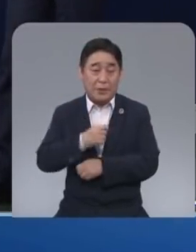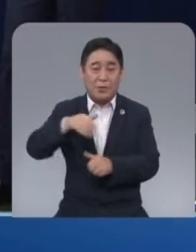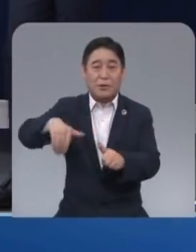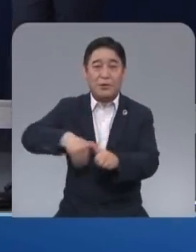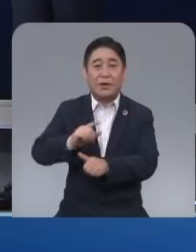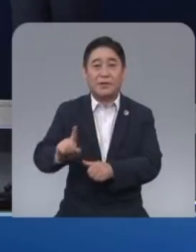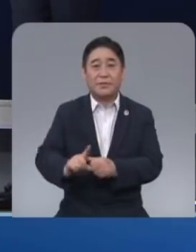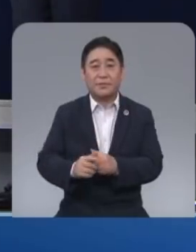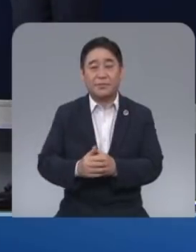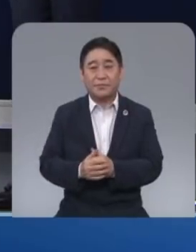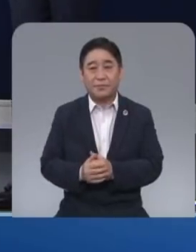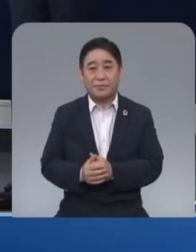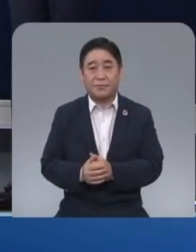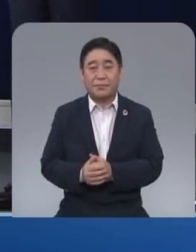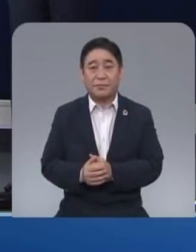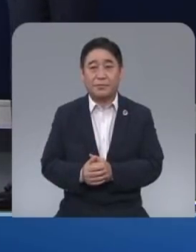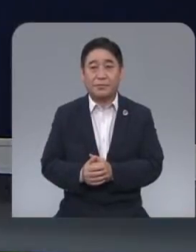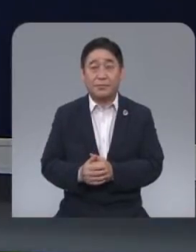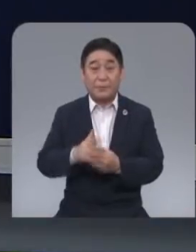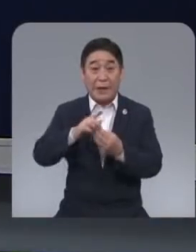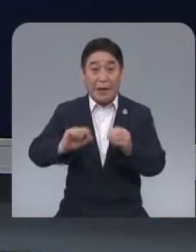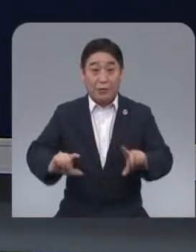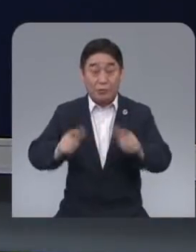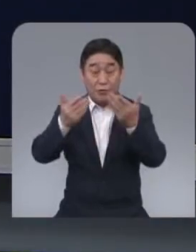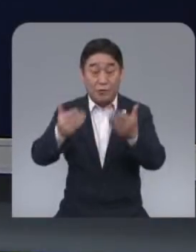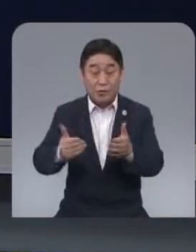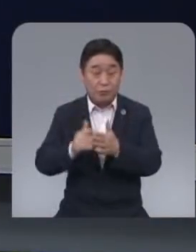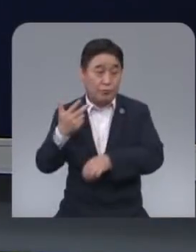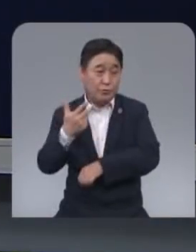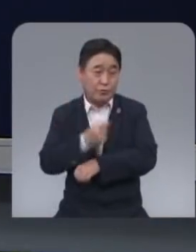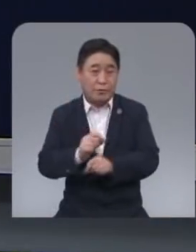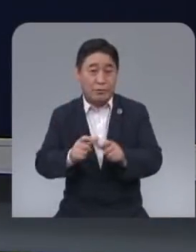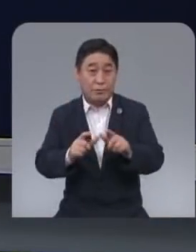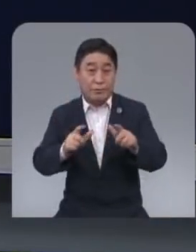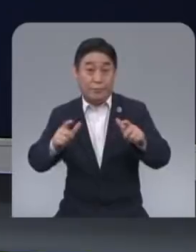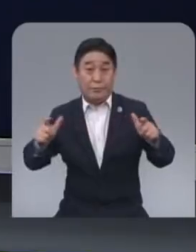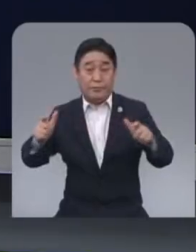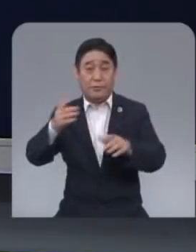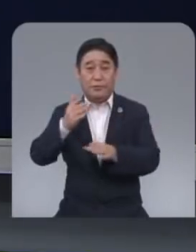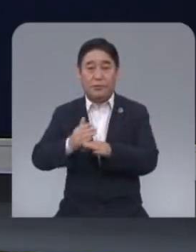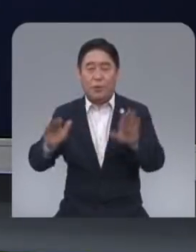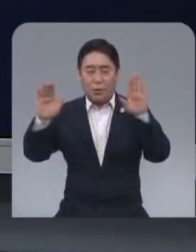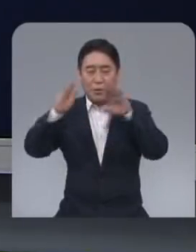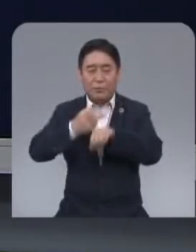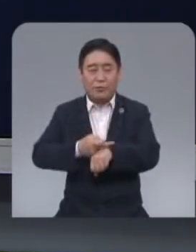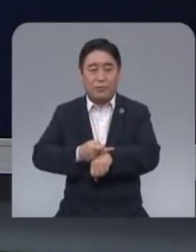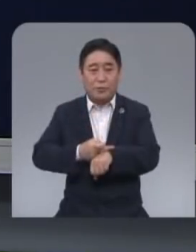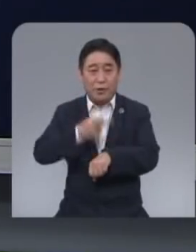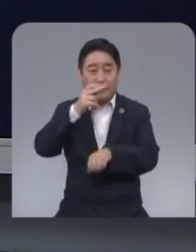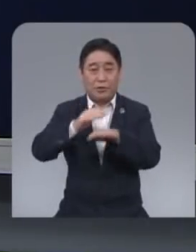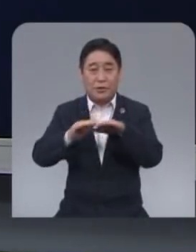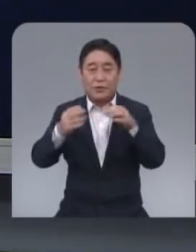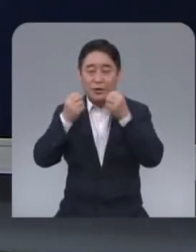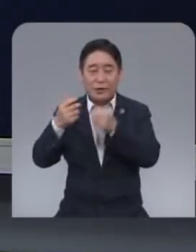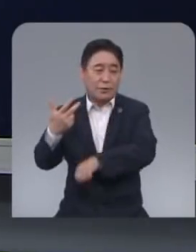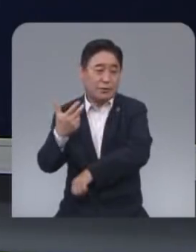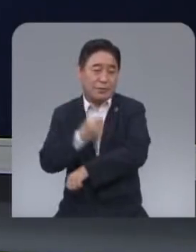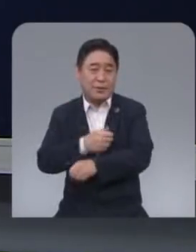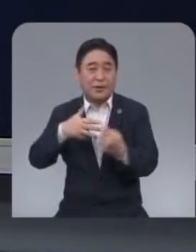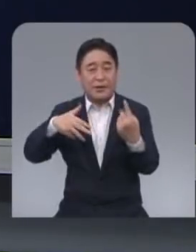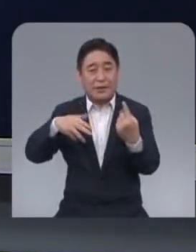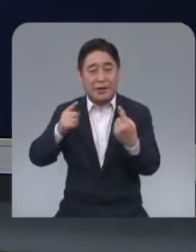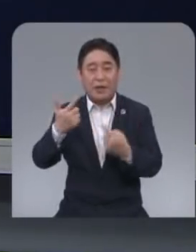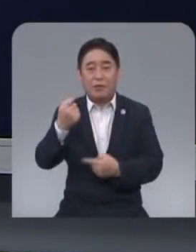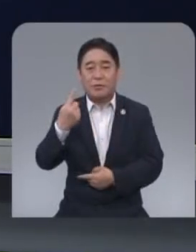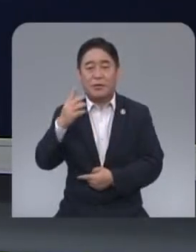좀 살펴보죠. 추석 연휴 이후에 백신 접종 규모는 늘고 있습니다. 오늘 0시 기준 신규 접종 건수는 1차 접종의